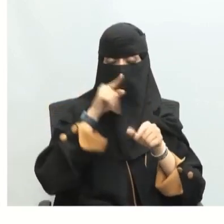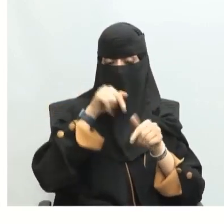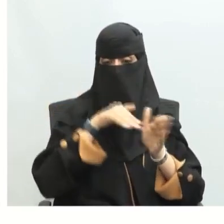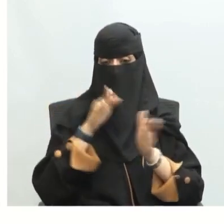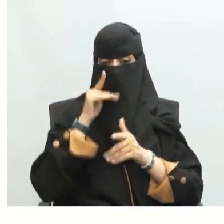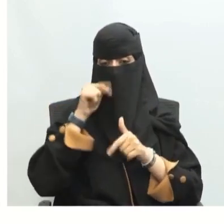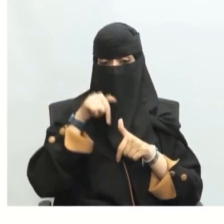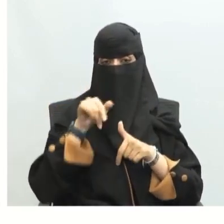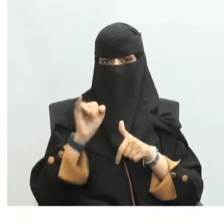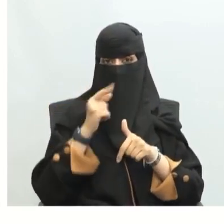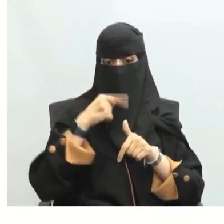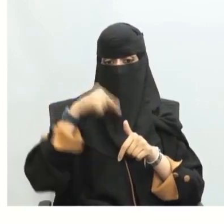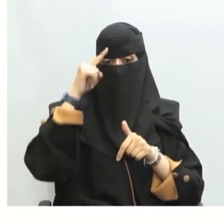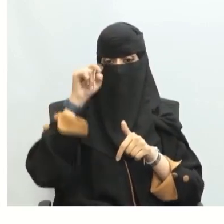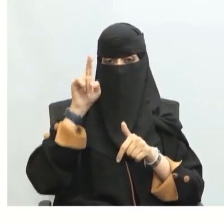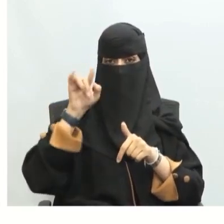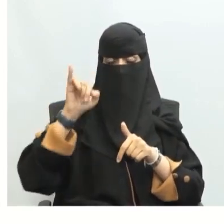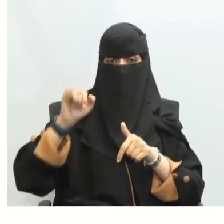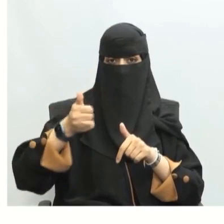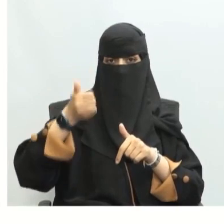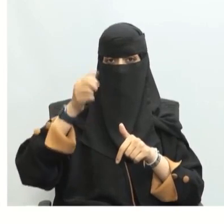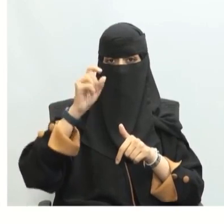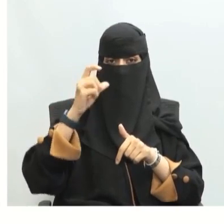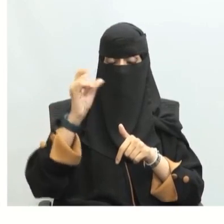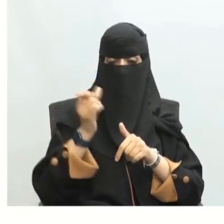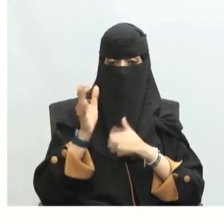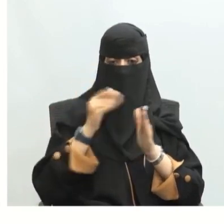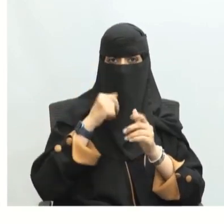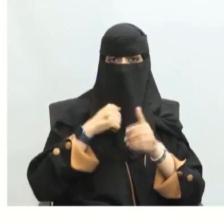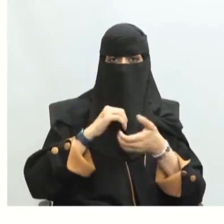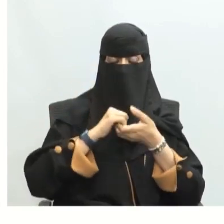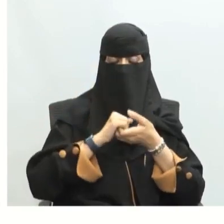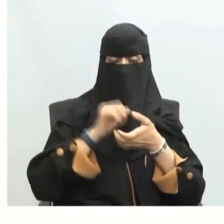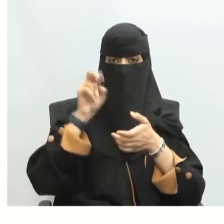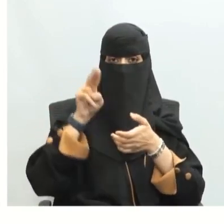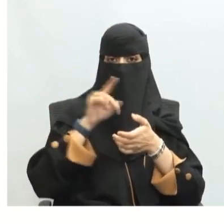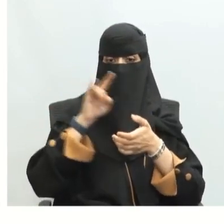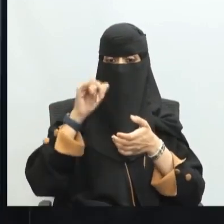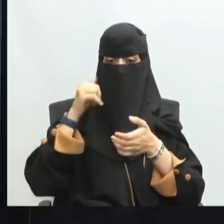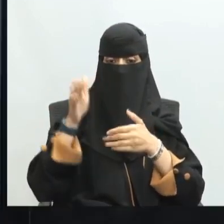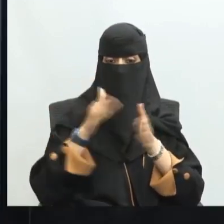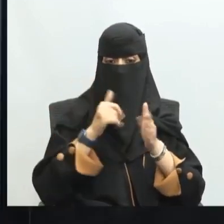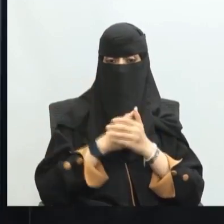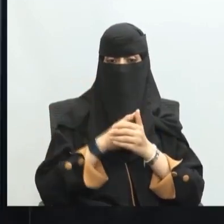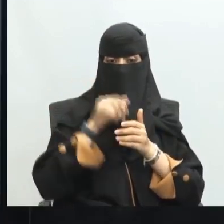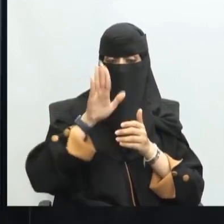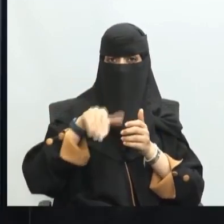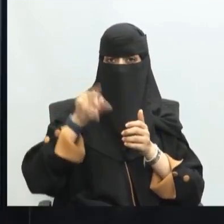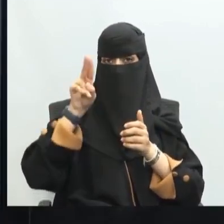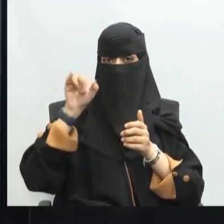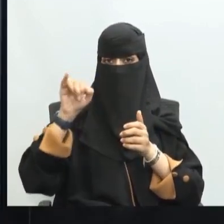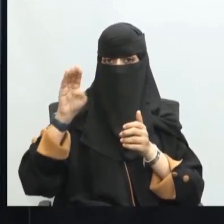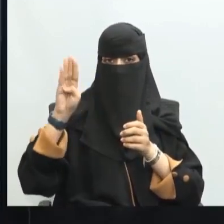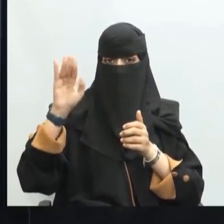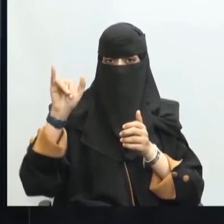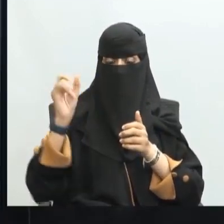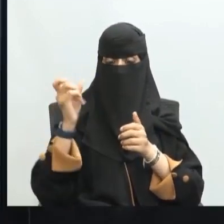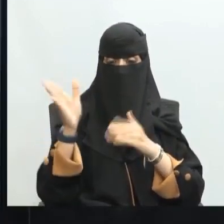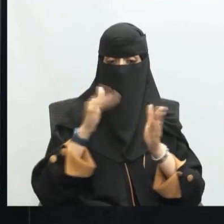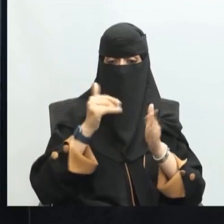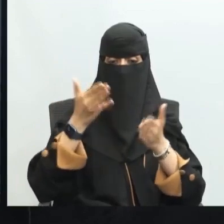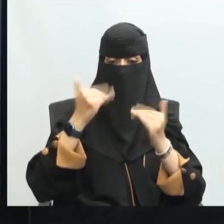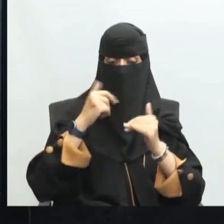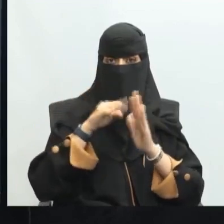بيادر وايضا برنامج تلاحم ايضا عندنا برنامج تمكين للحوارات الشبابيه